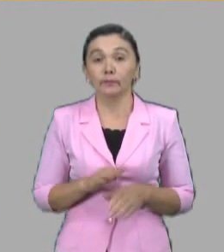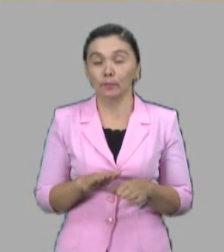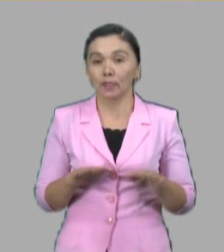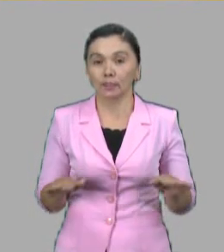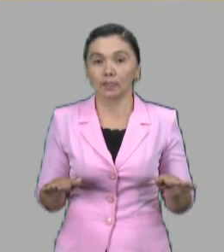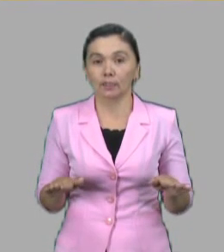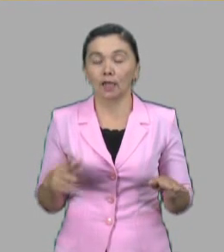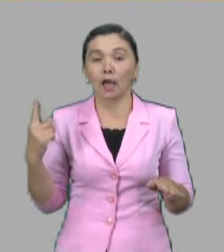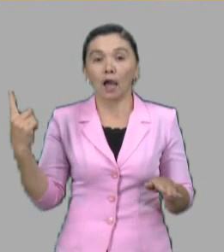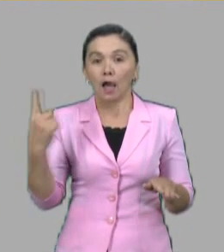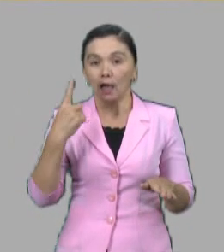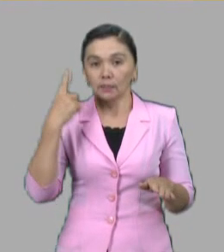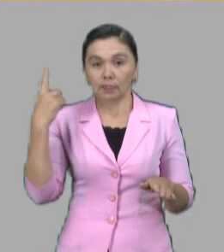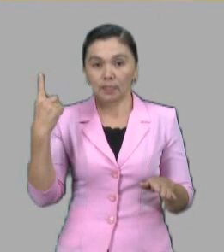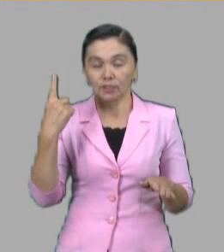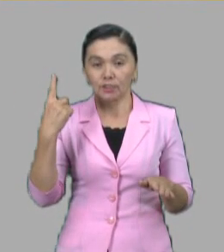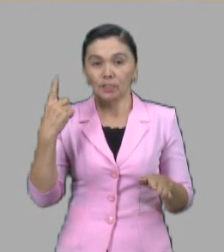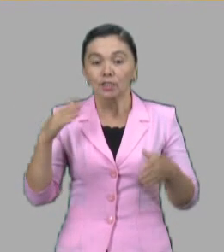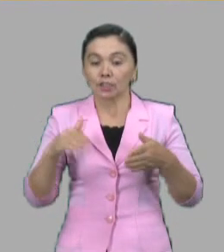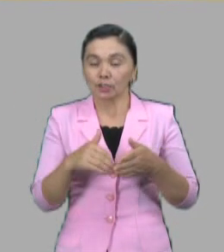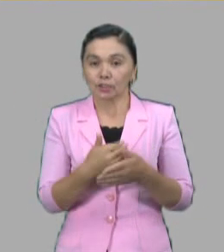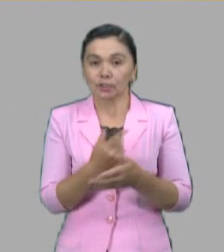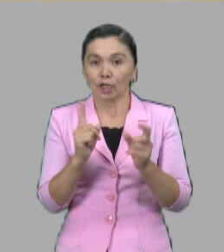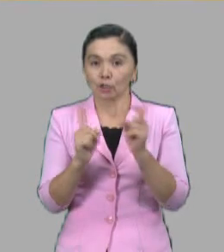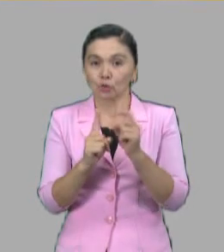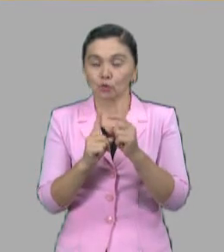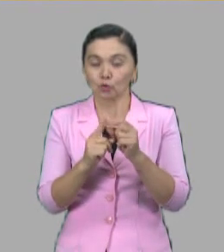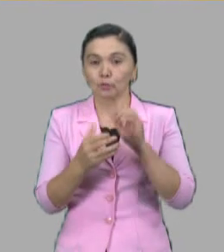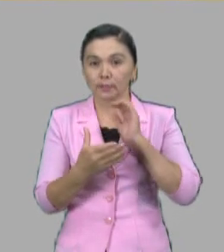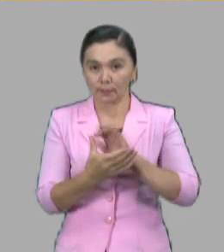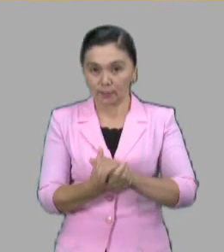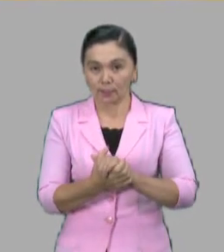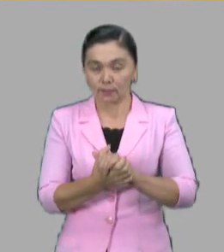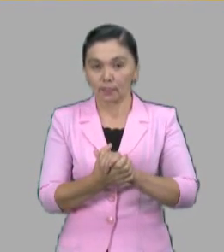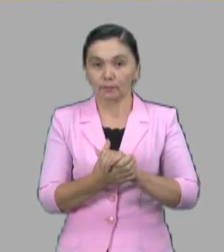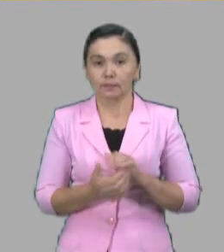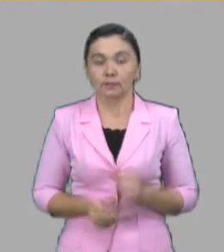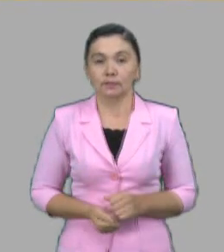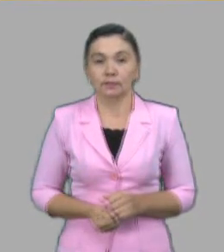Балдар, алгач жаңы сөздөр менен таанышабыз.